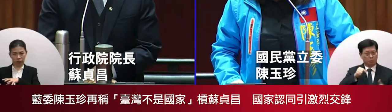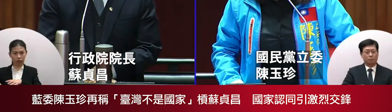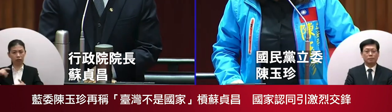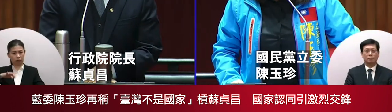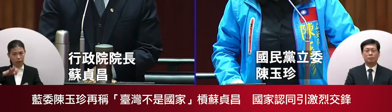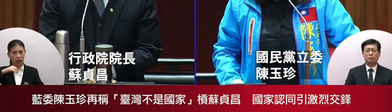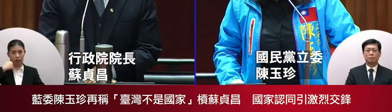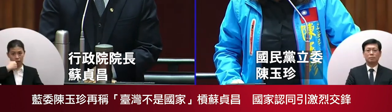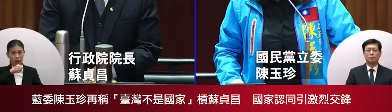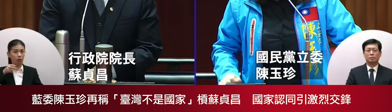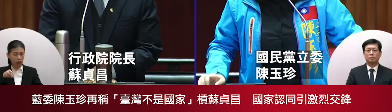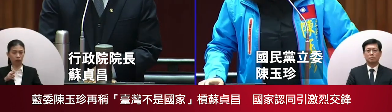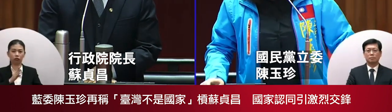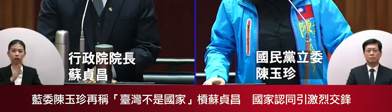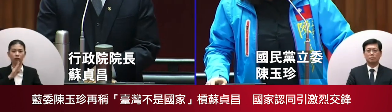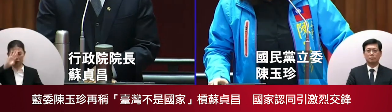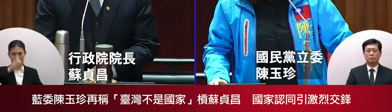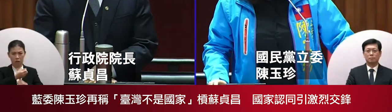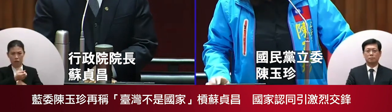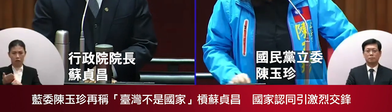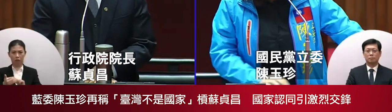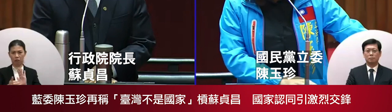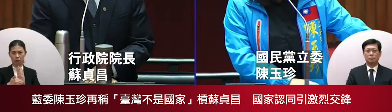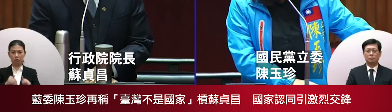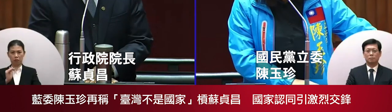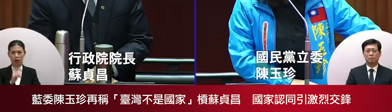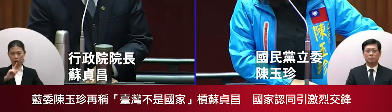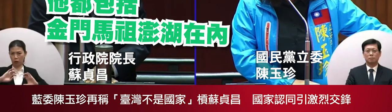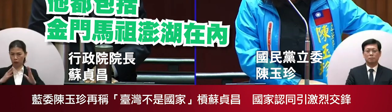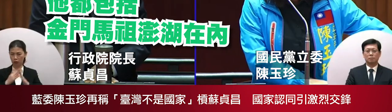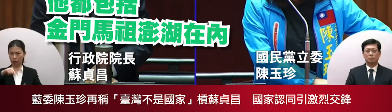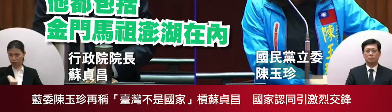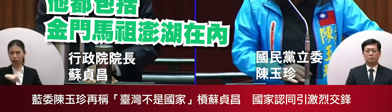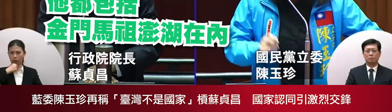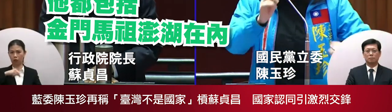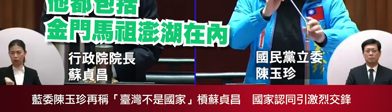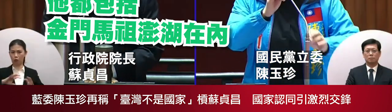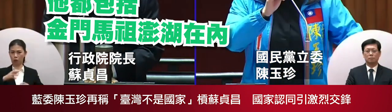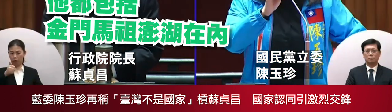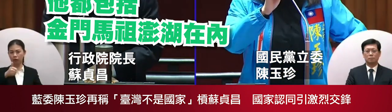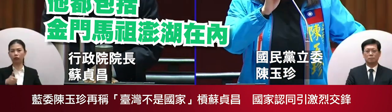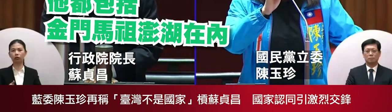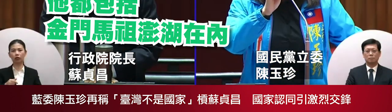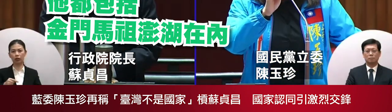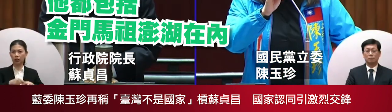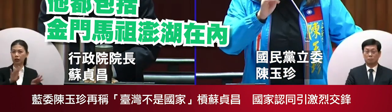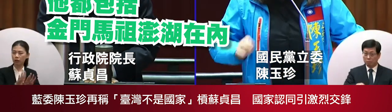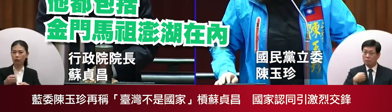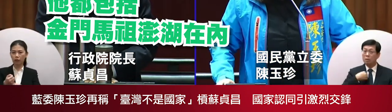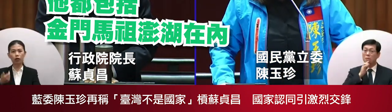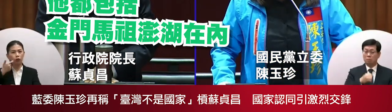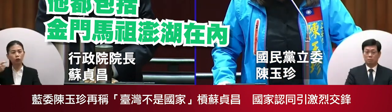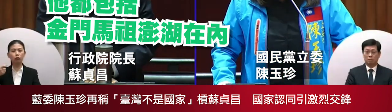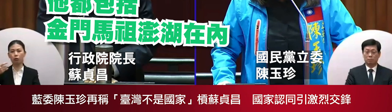在讲台湾是防疫做得最好的国家的时候，它都包括金门、 那这个是我